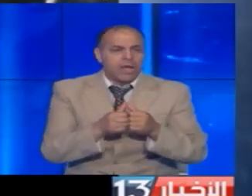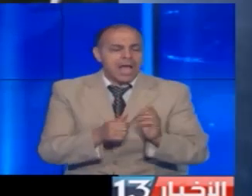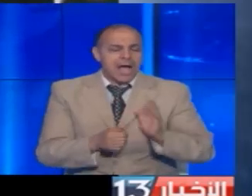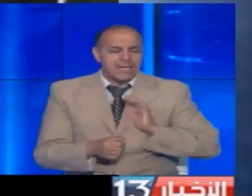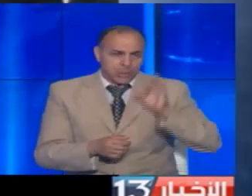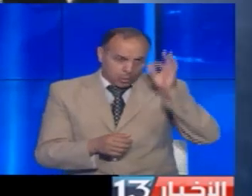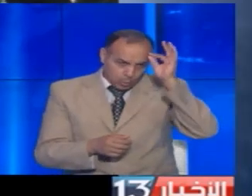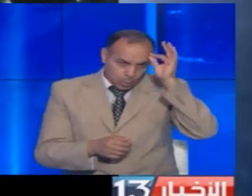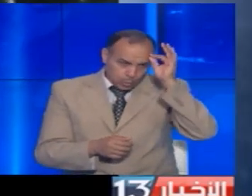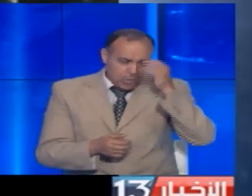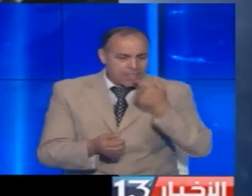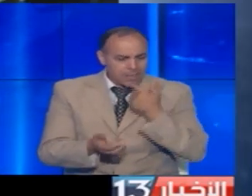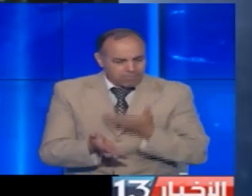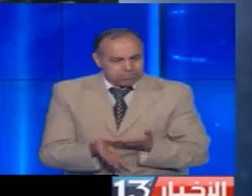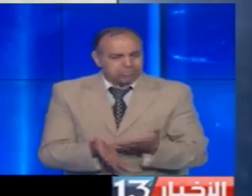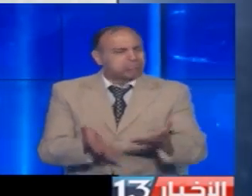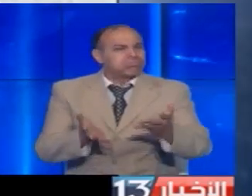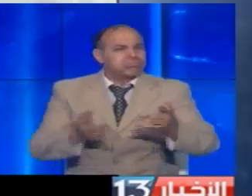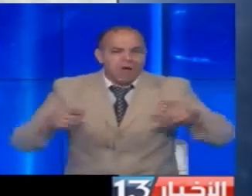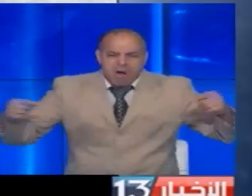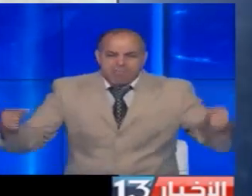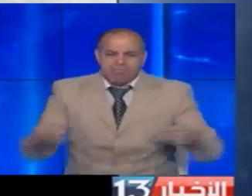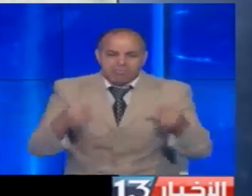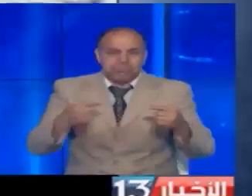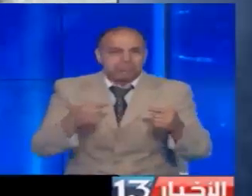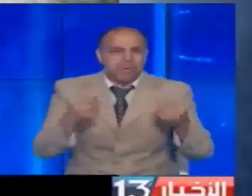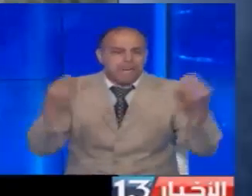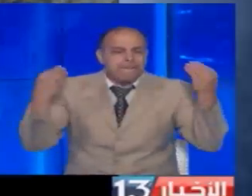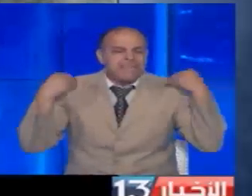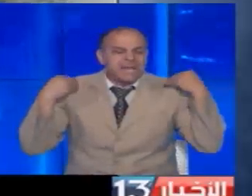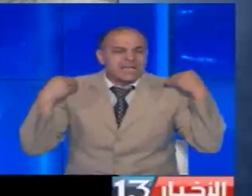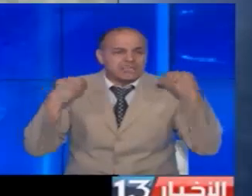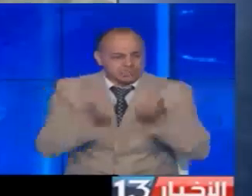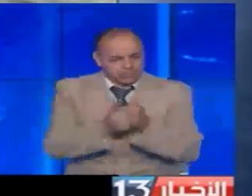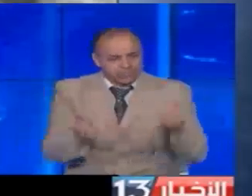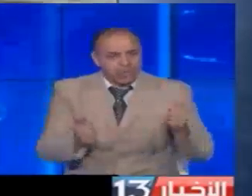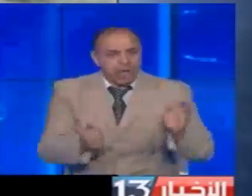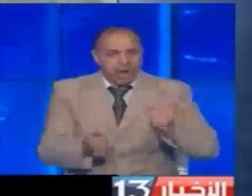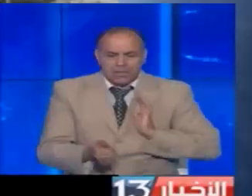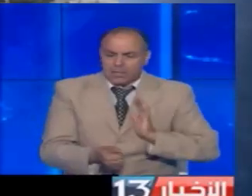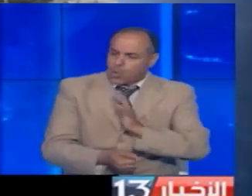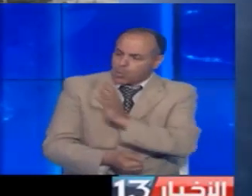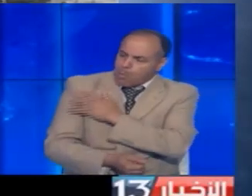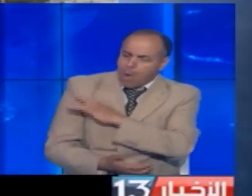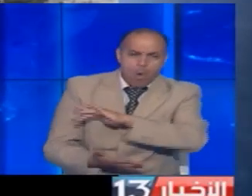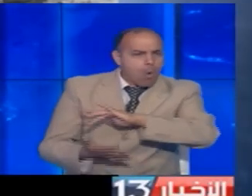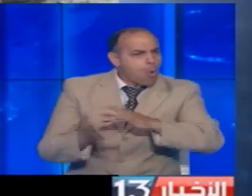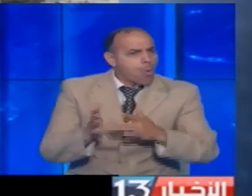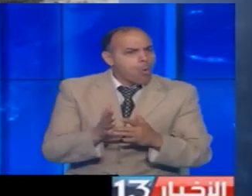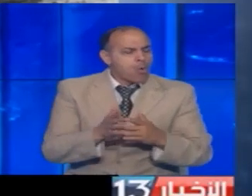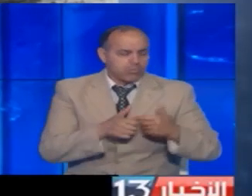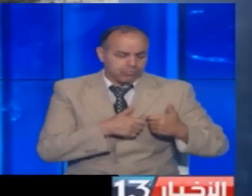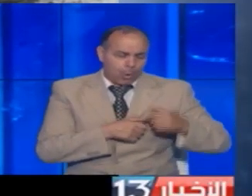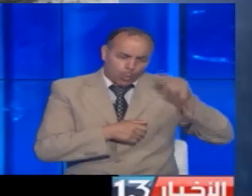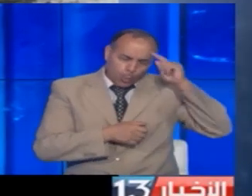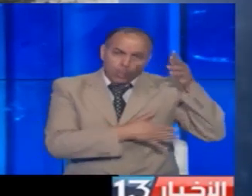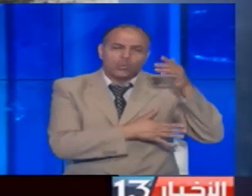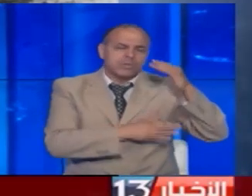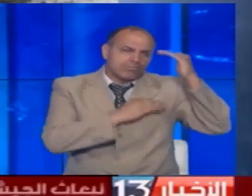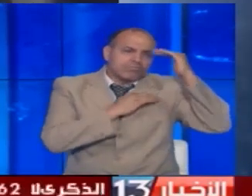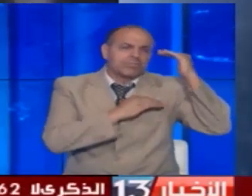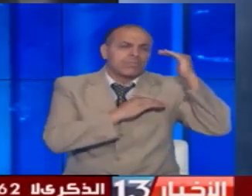التونسي بدماء أبنائه ملحمة تحرير بنزرت. جنود وضباط سلاحهم الأكبر حب الوطن